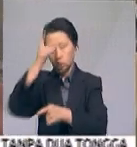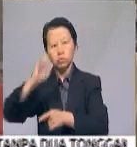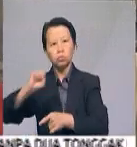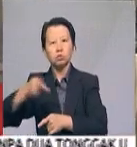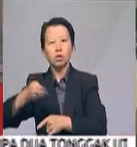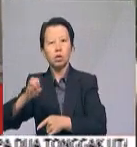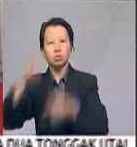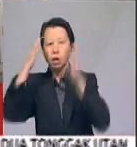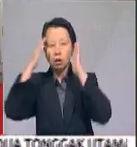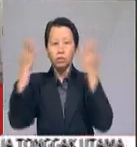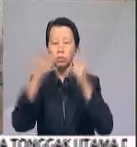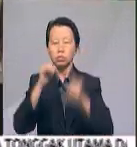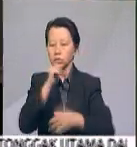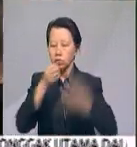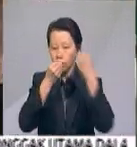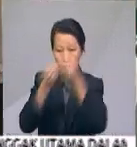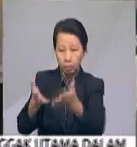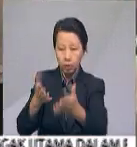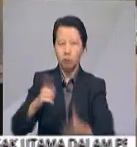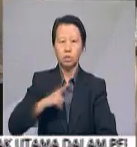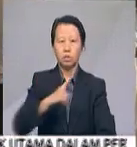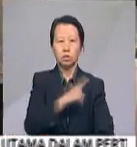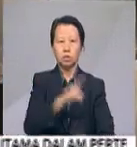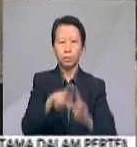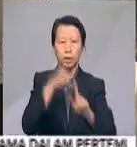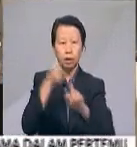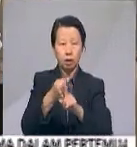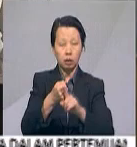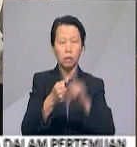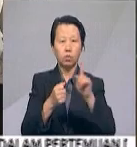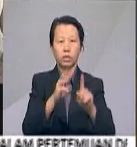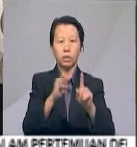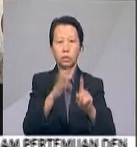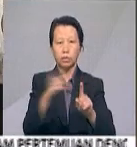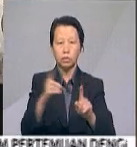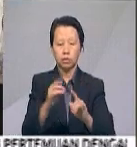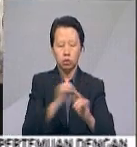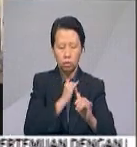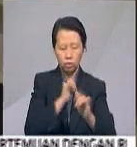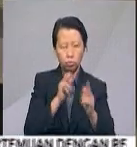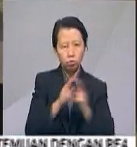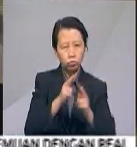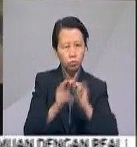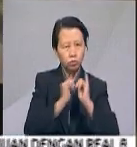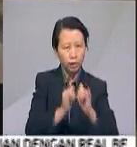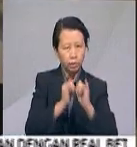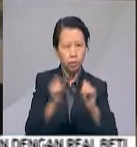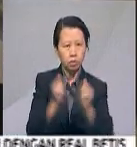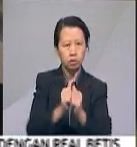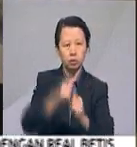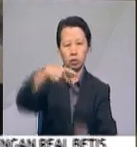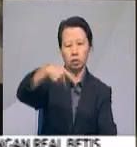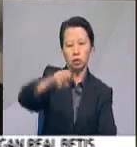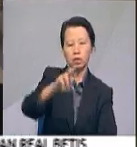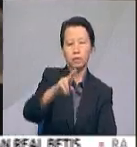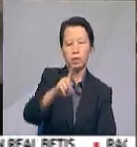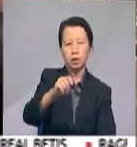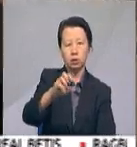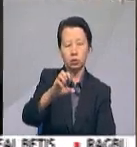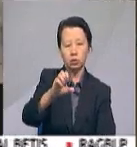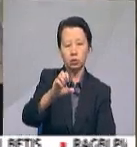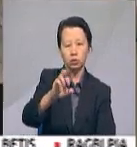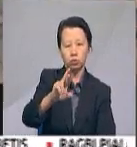tidak dimaklumkan kepada lembaga pengarah 1MDB. Mengenai usaha sama dengan Petro Saudi, mahkamah turut dimaklumkan